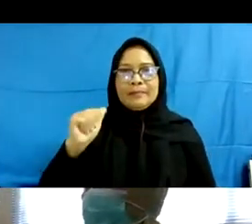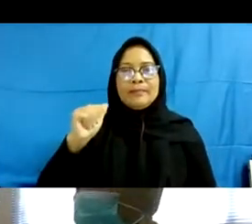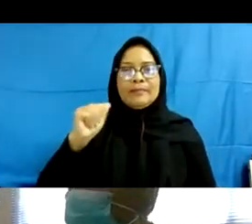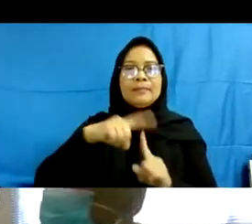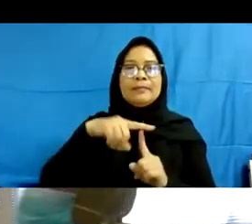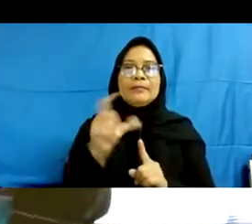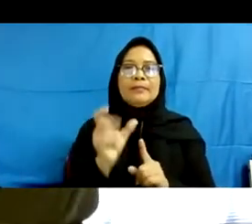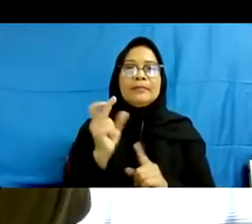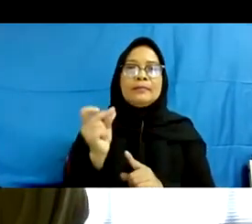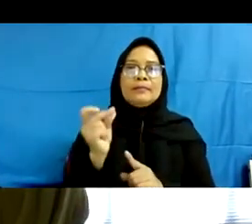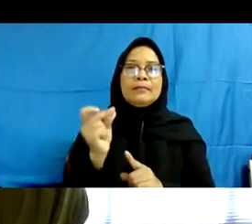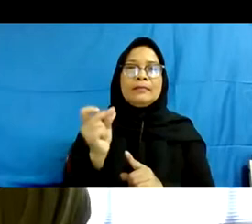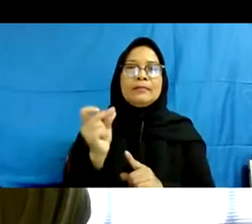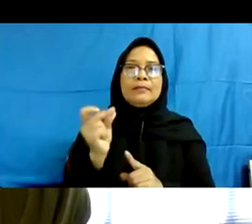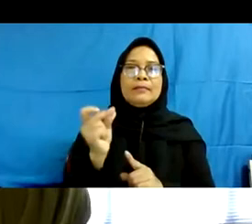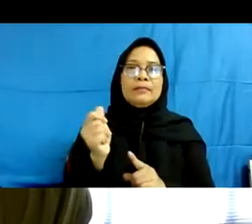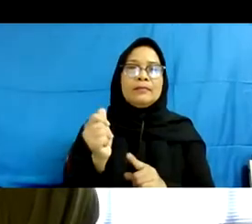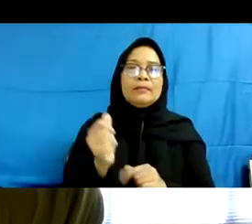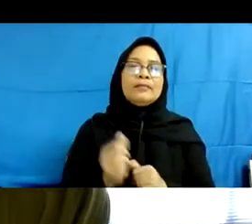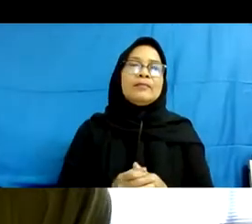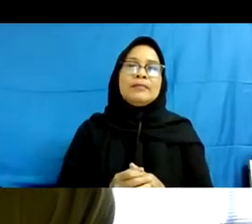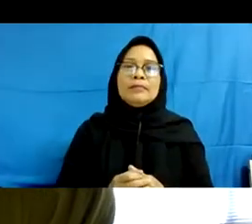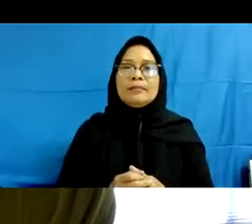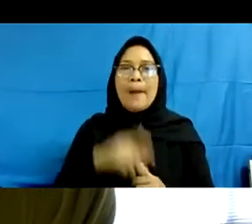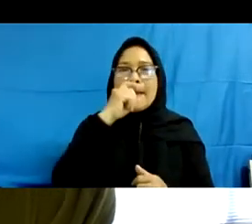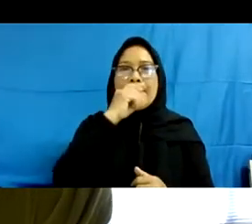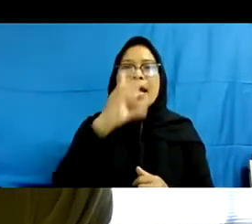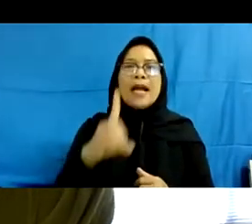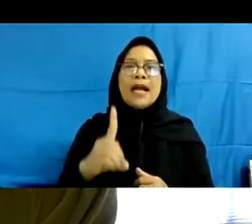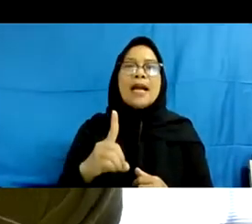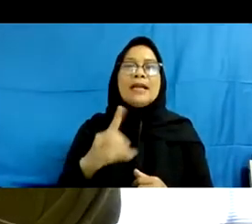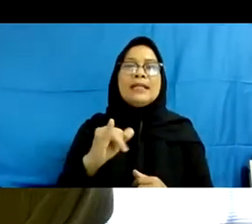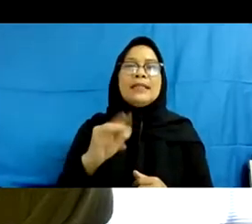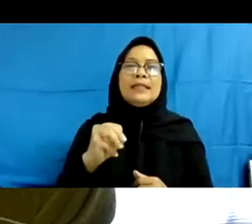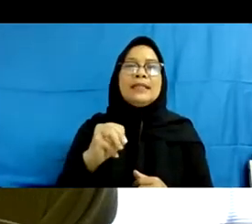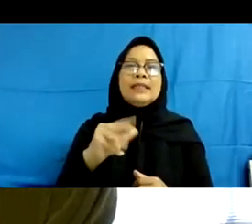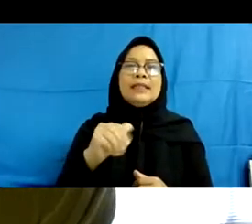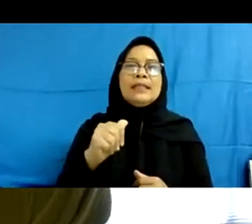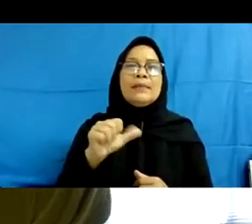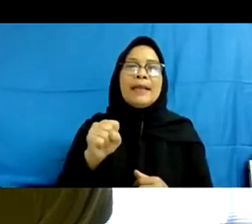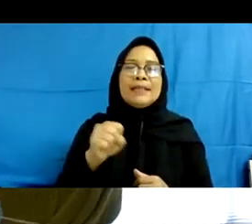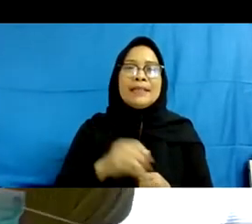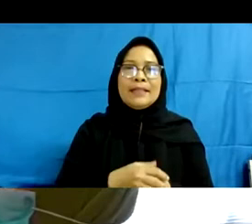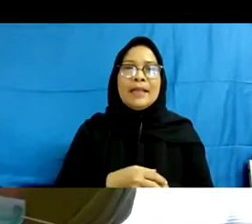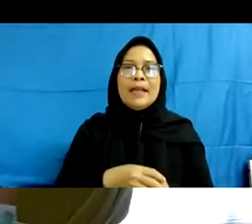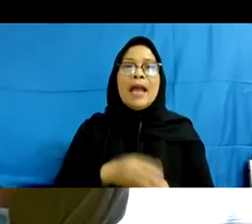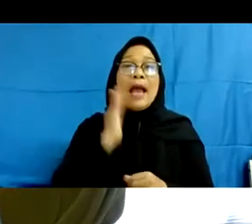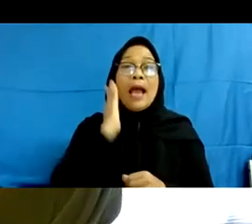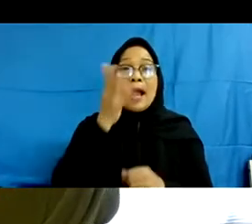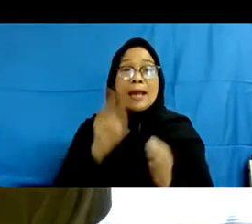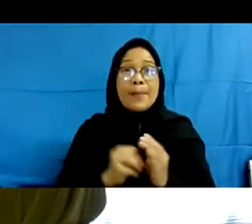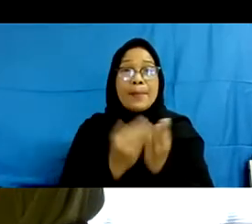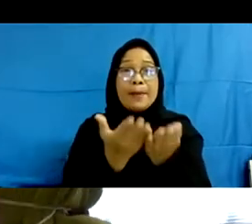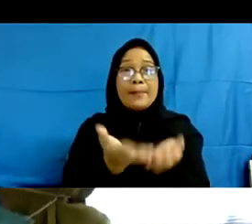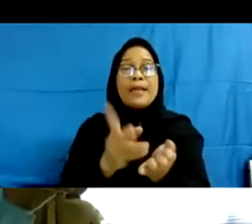dia Bapak Thomas Dimas Prasetyo Muharam yang akan memberikan kepada kita semua sharing tentang